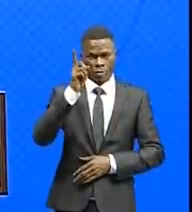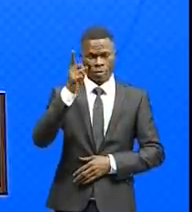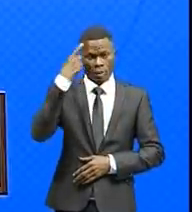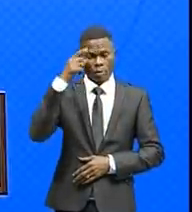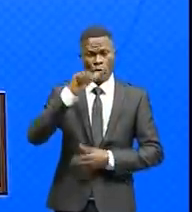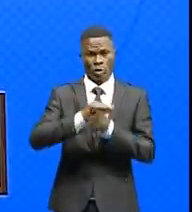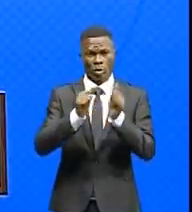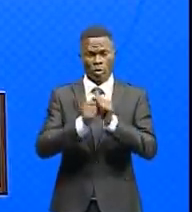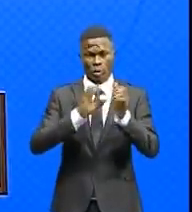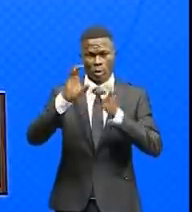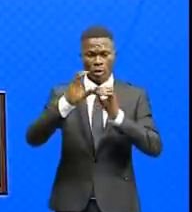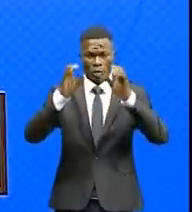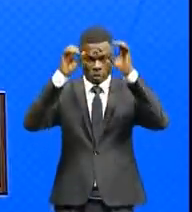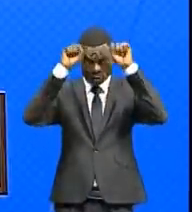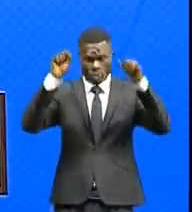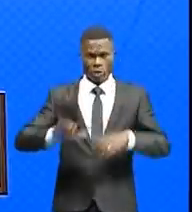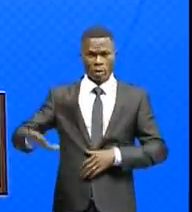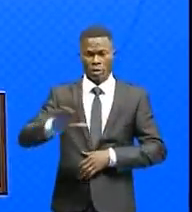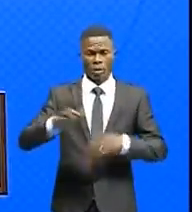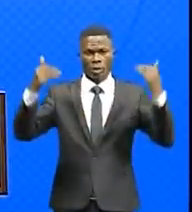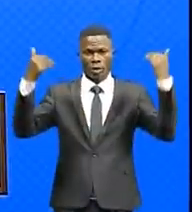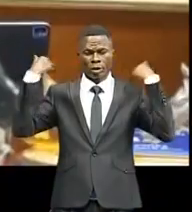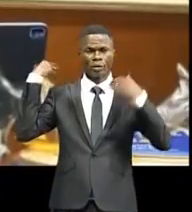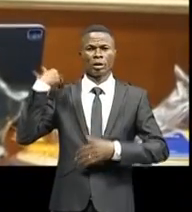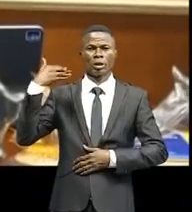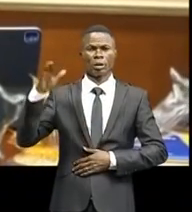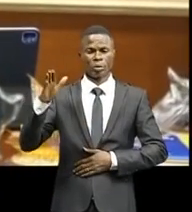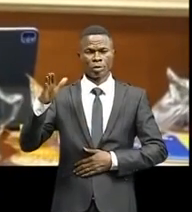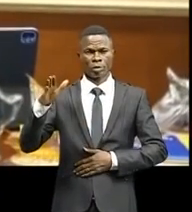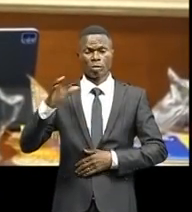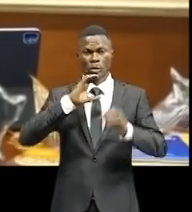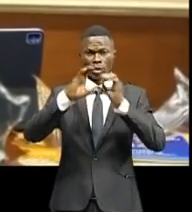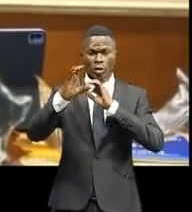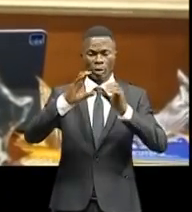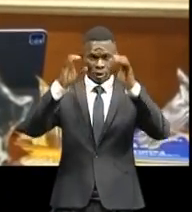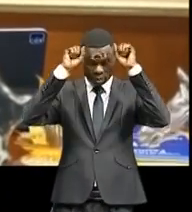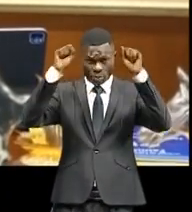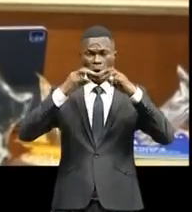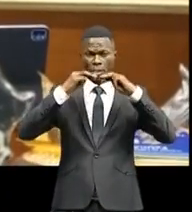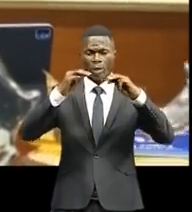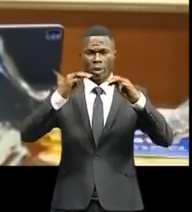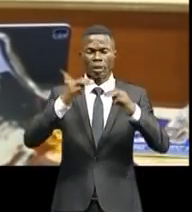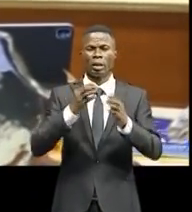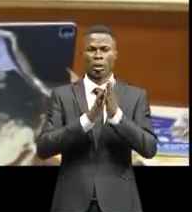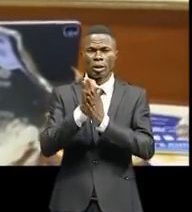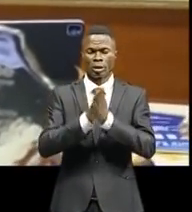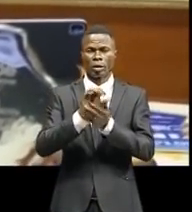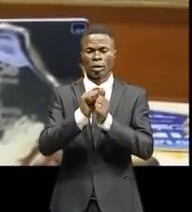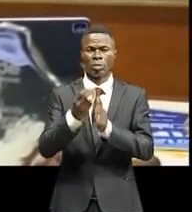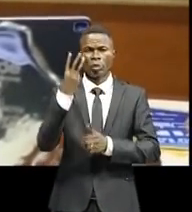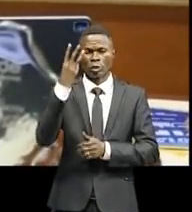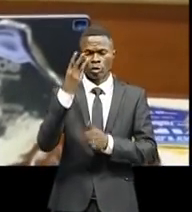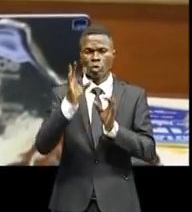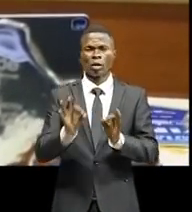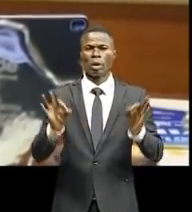la communication du président de la République, chef de l'État. La communication du président de la République a porté sur 3 points